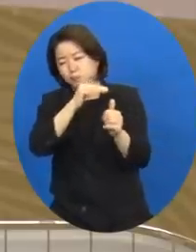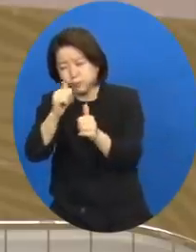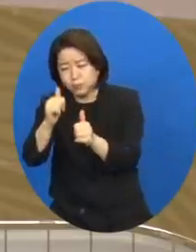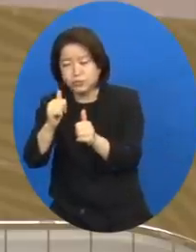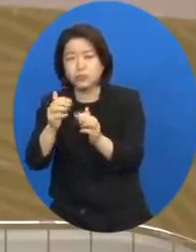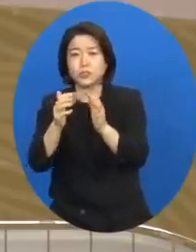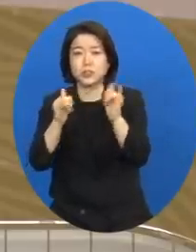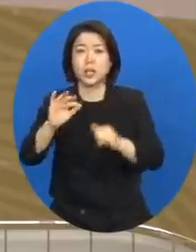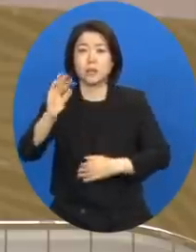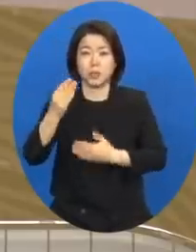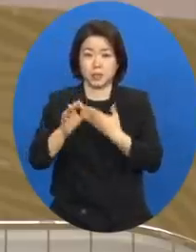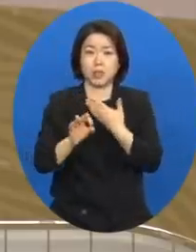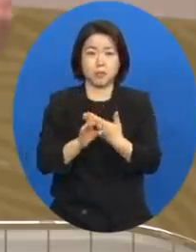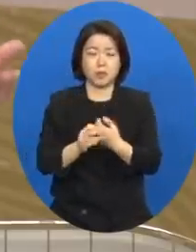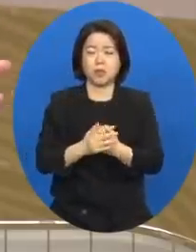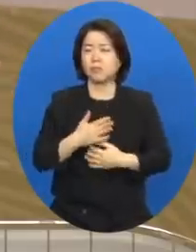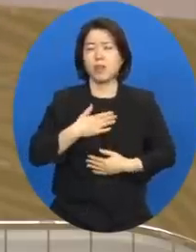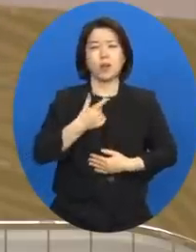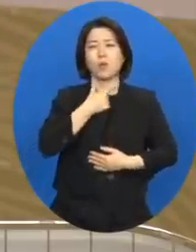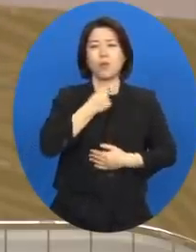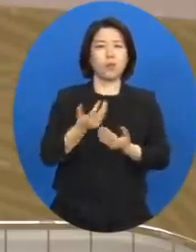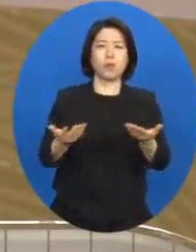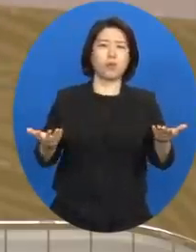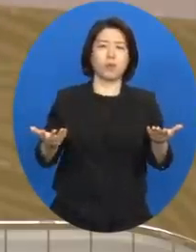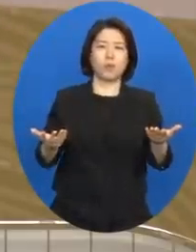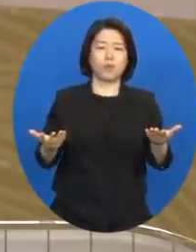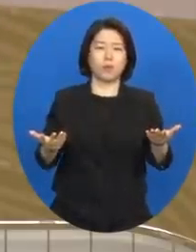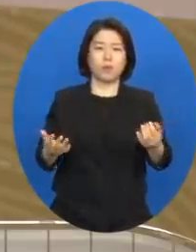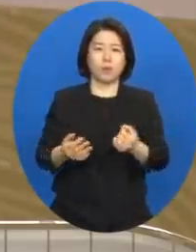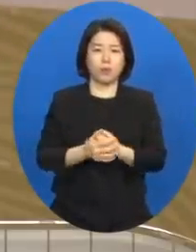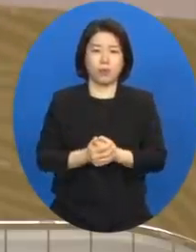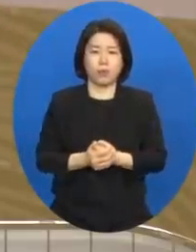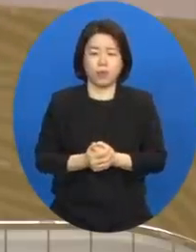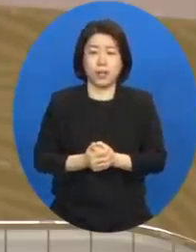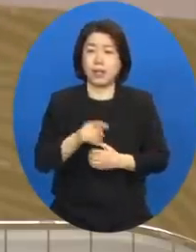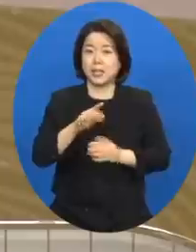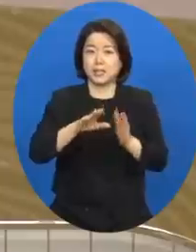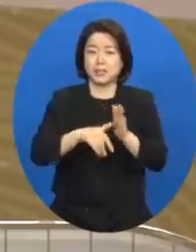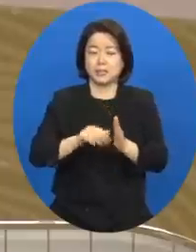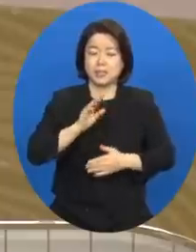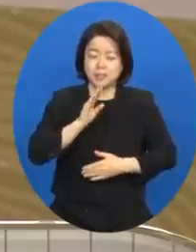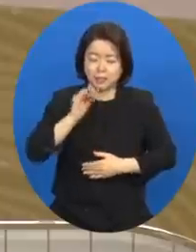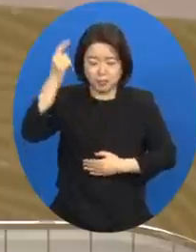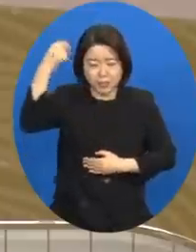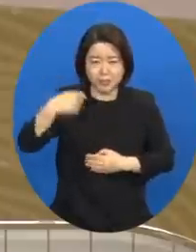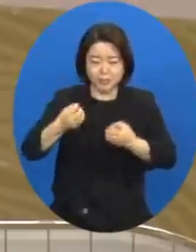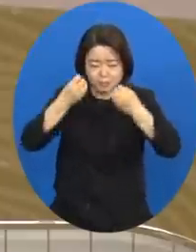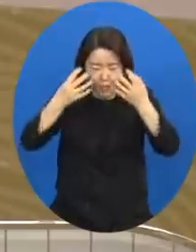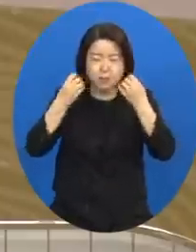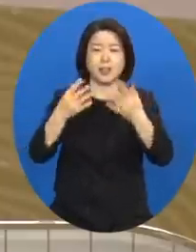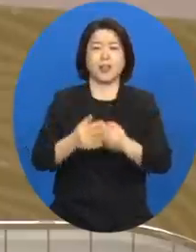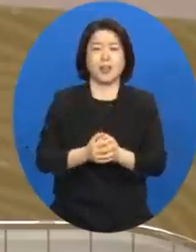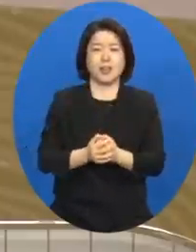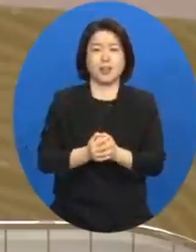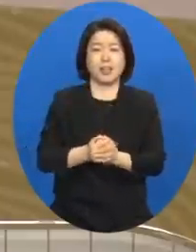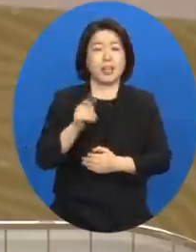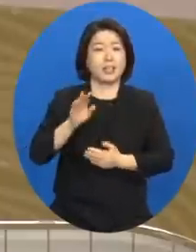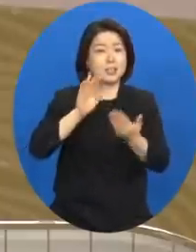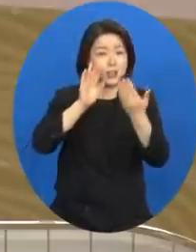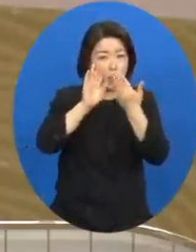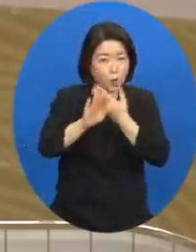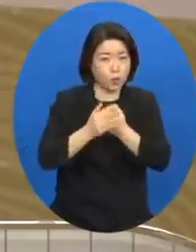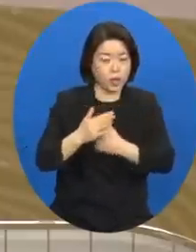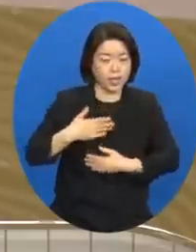된다면 원할 게 없었어요. 그때 그 느낌이 너무너무 생생했어요. 그래서 그 이후에